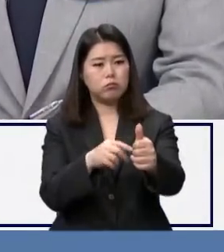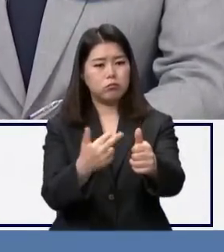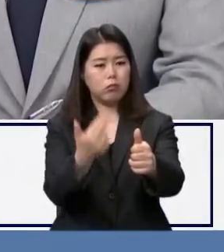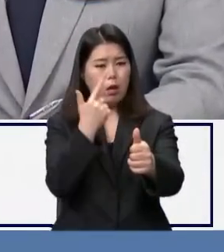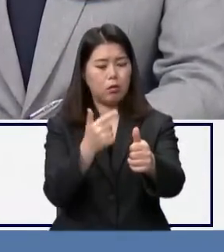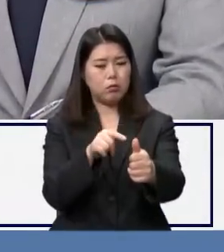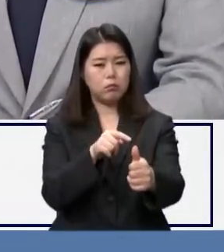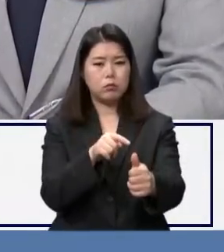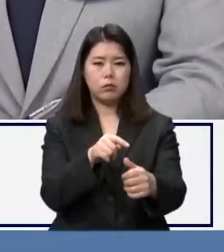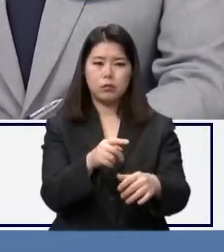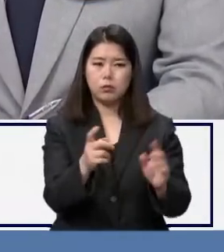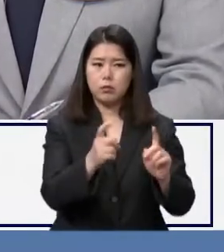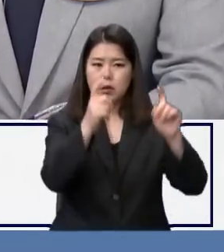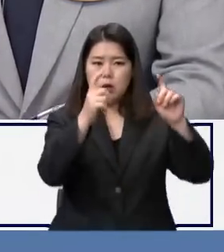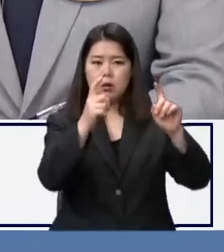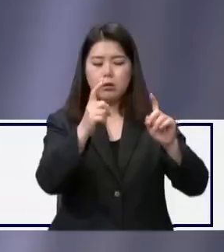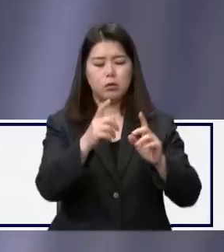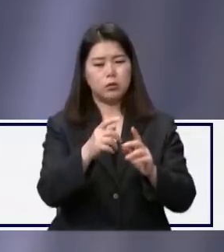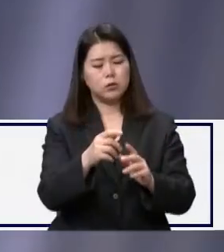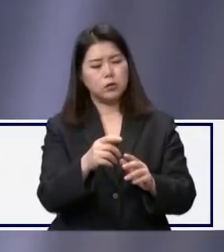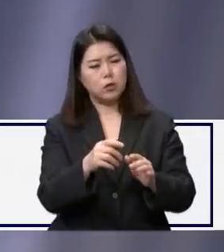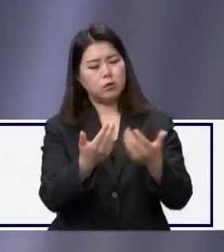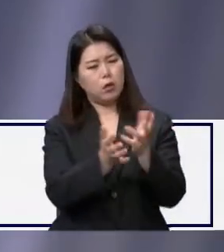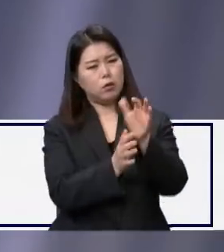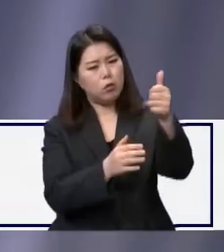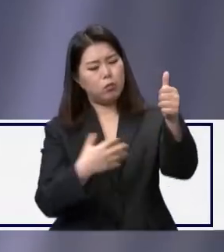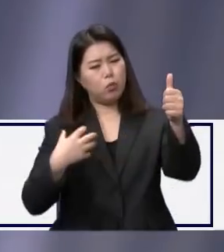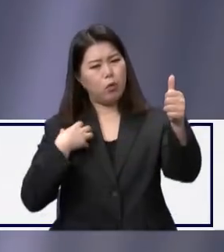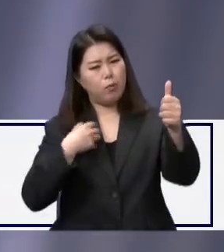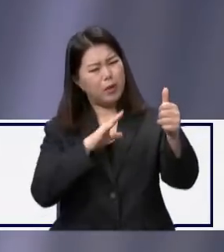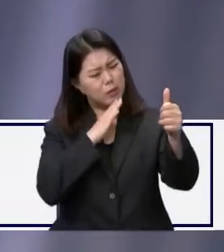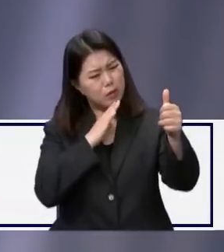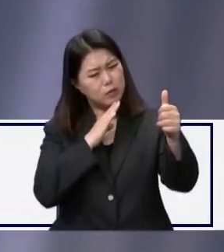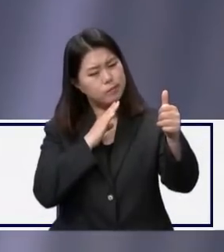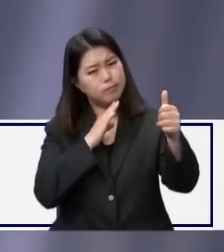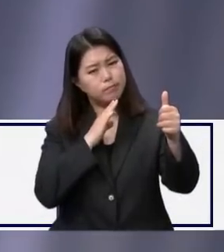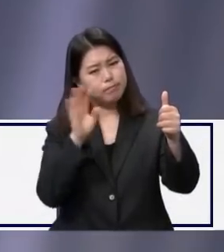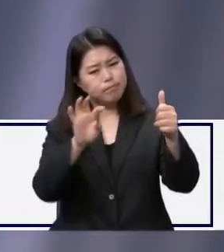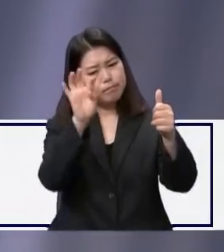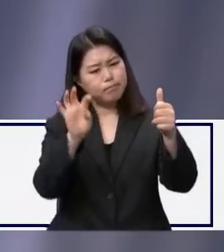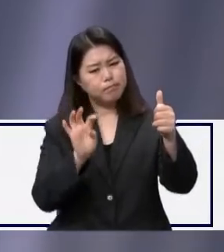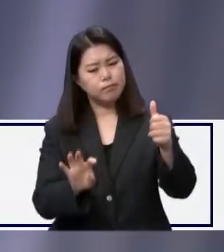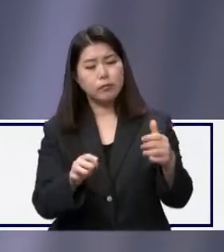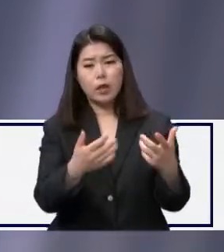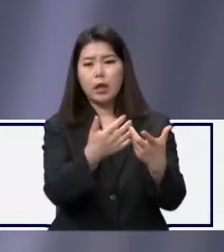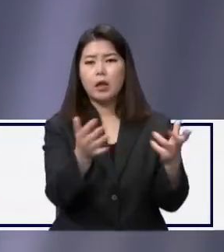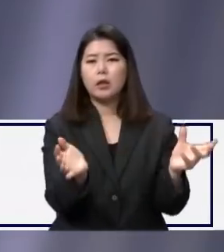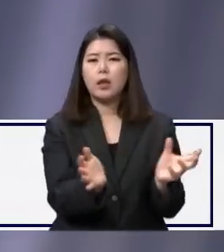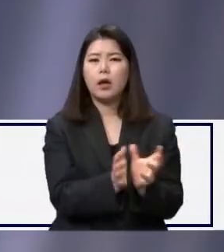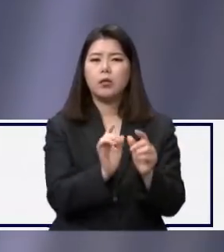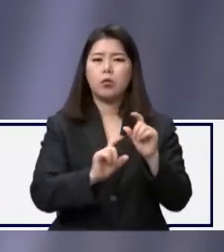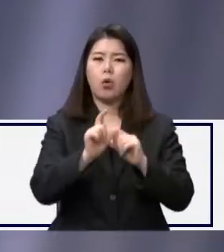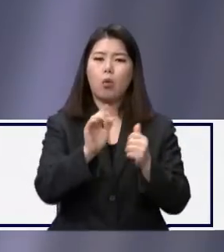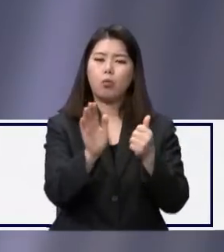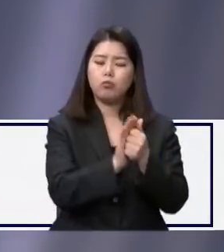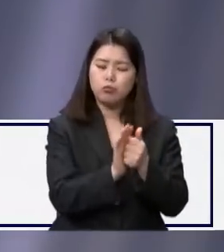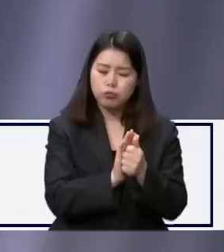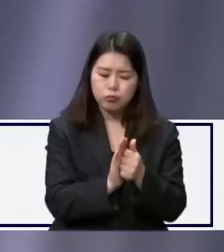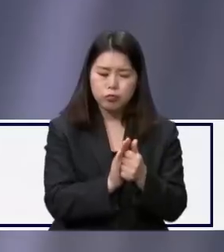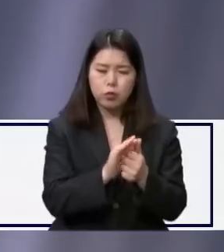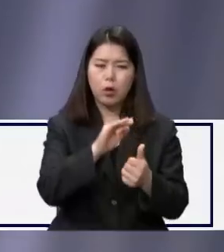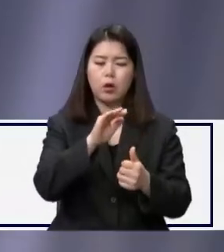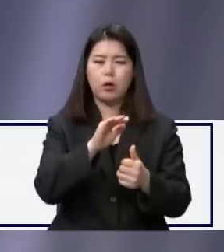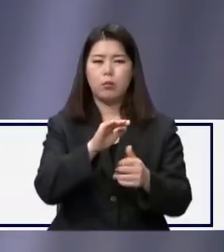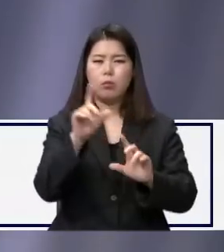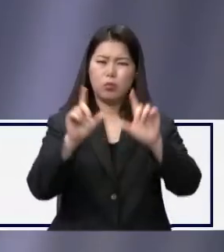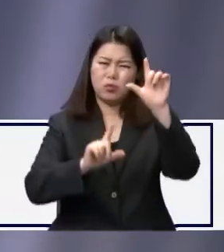신 버리는 것이 대표로서 역할이 맞는가 이런 것들은 좀 이재명 대표께서 조금 더 당을 아우르는 마음으로 이원욱 의원의 말까지도